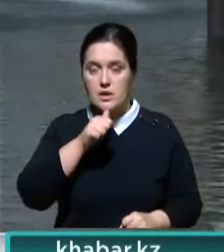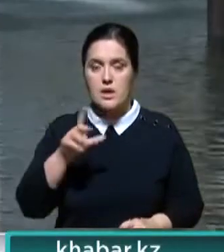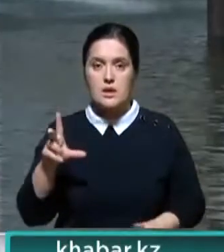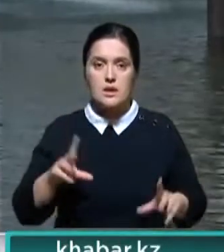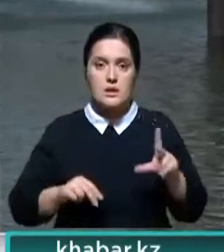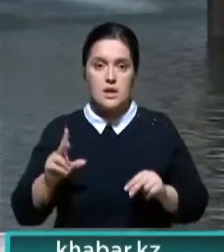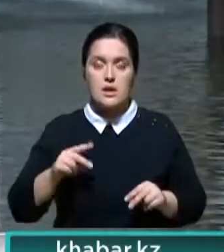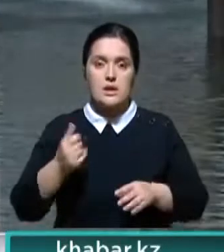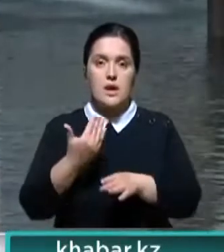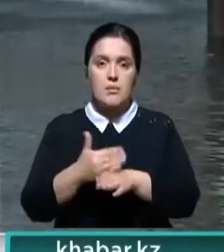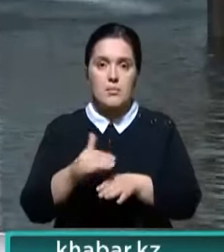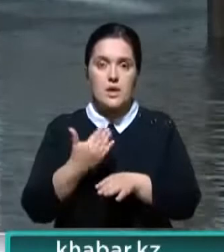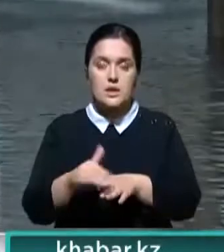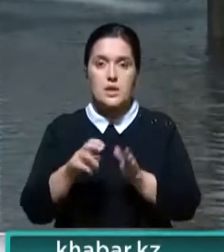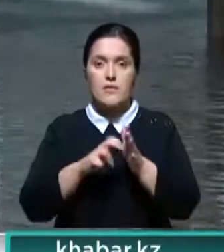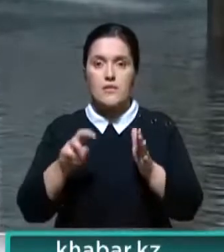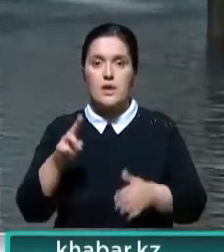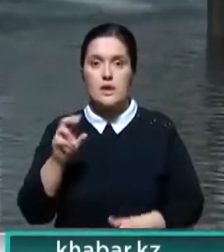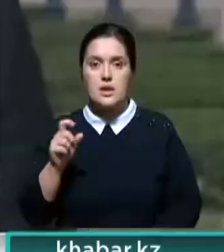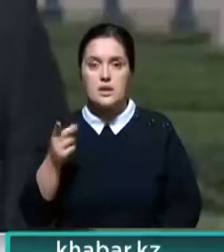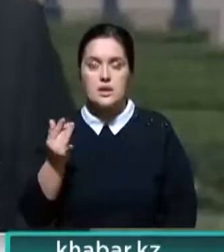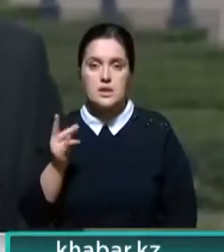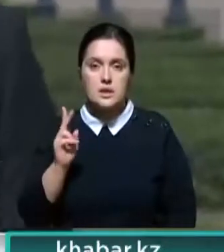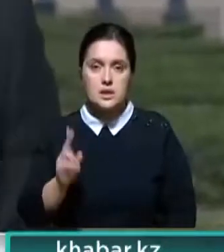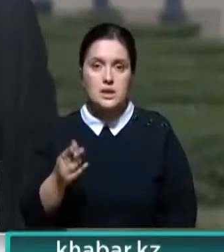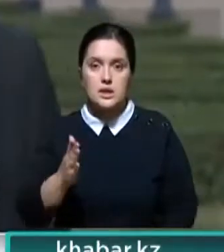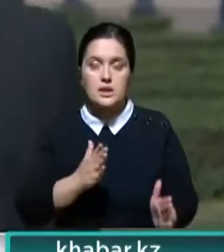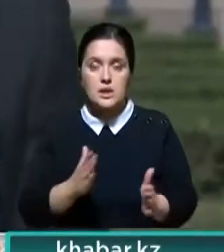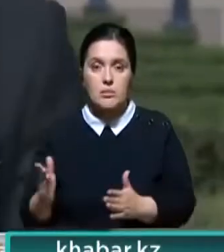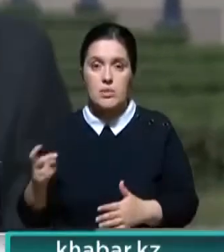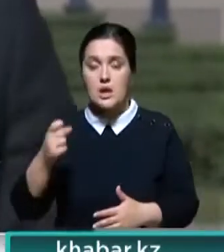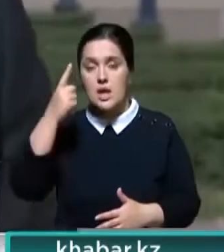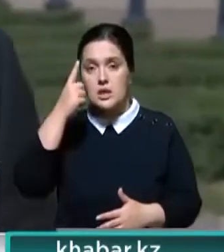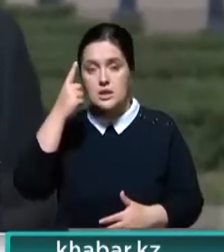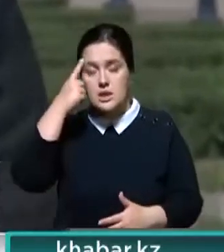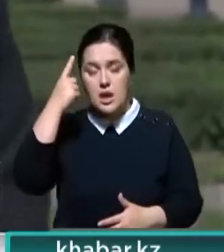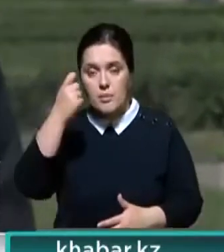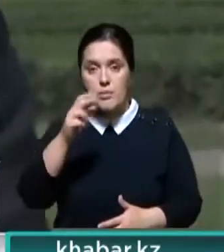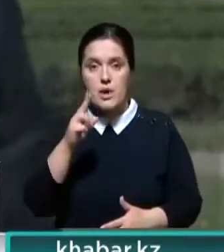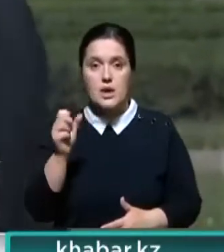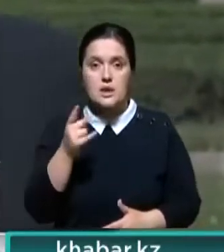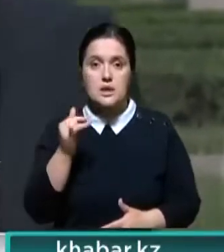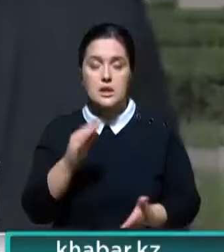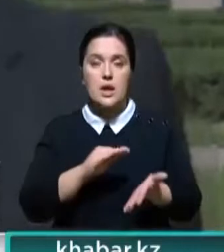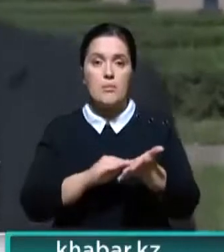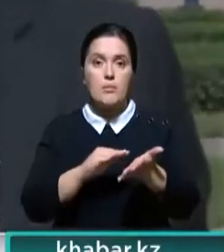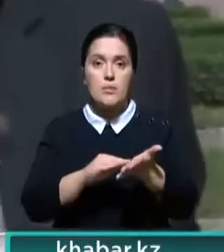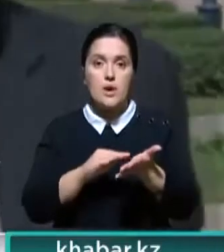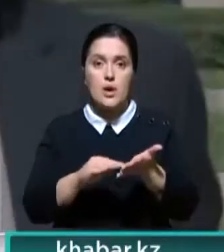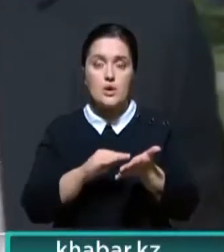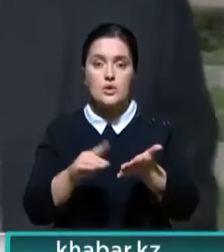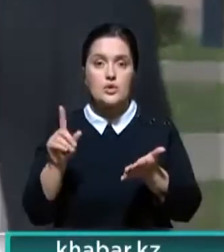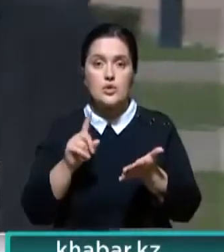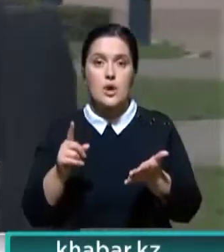надеются на постепенный выход «Косынка» из их системы. На наш запрос компании «Косынк» ответили письменно и сообщили, что по сути в